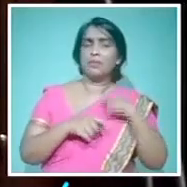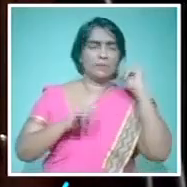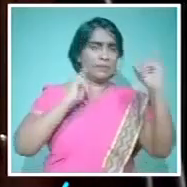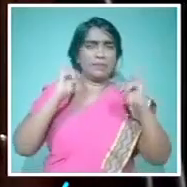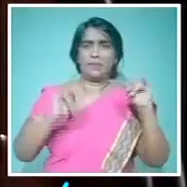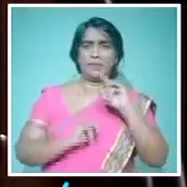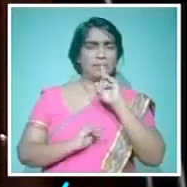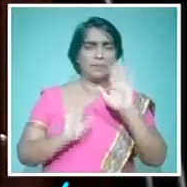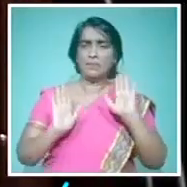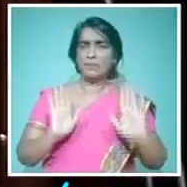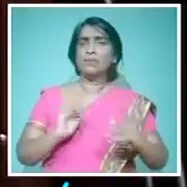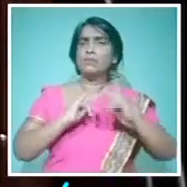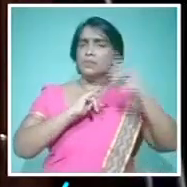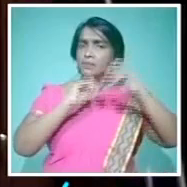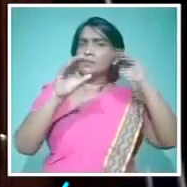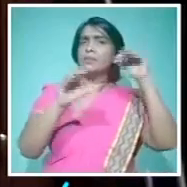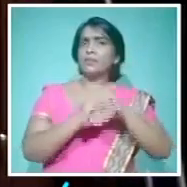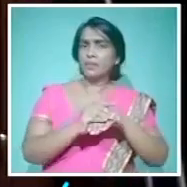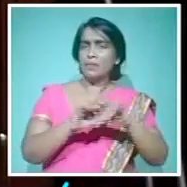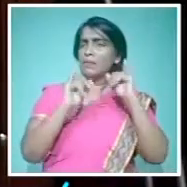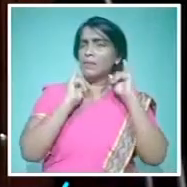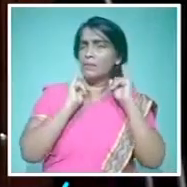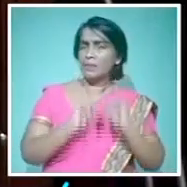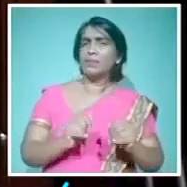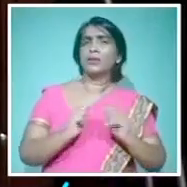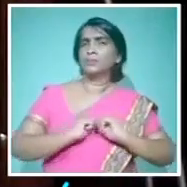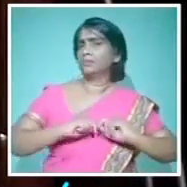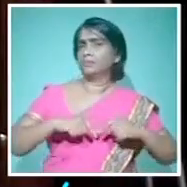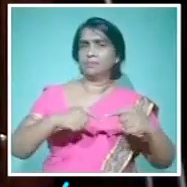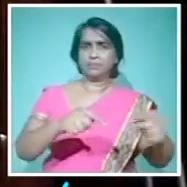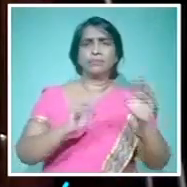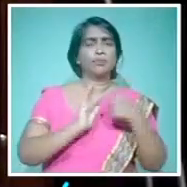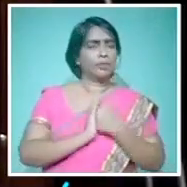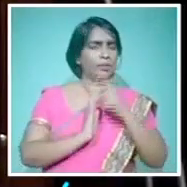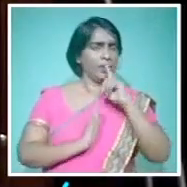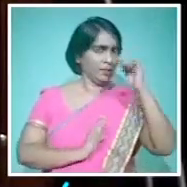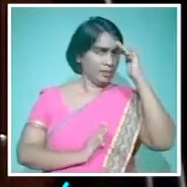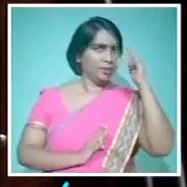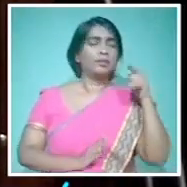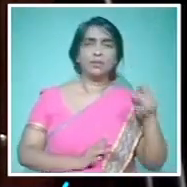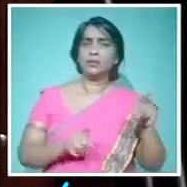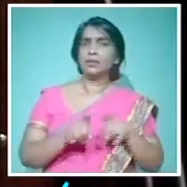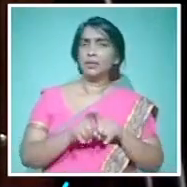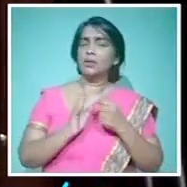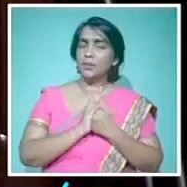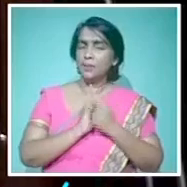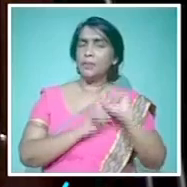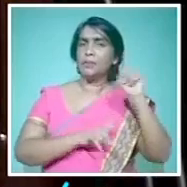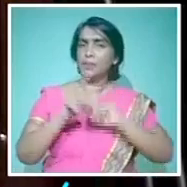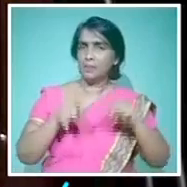චෝදනා කරනවා නෙමෙයි නමුත් විශ්වවිද්‍යාලය ඇතුලේ ඉතාම නරක තැනකට මේක ගමන් කරමින් තියෙනවා ගරු කථානායකතුමනි ඒ නිසා මේ ගරු